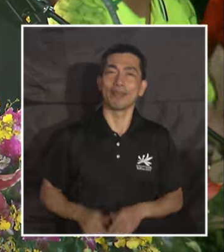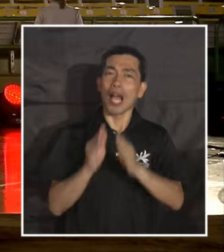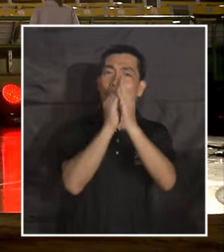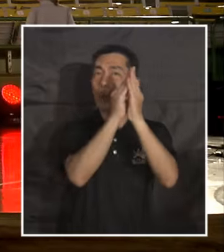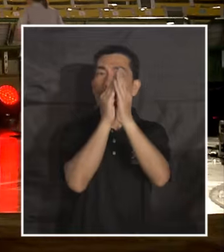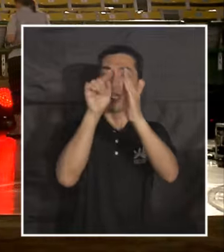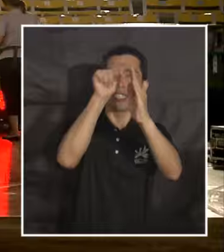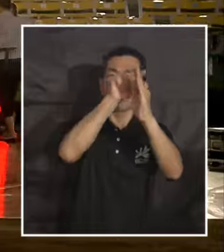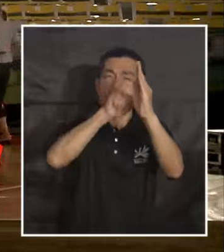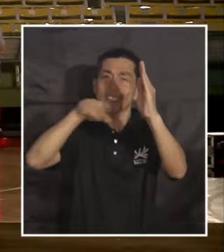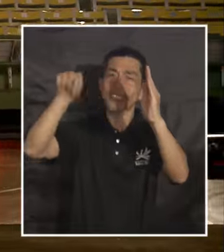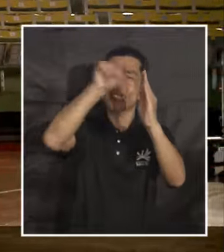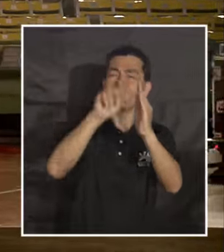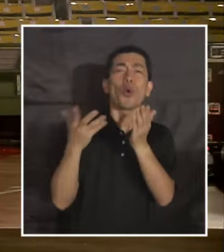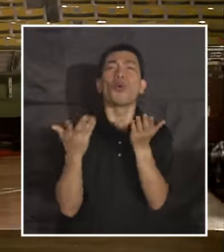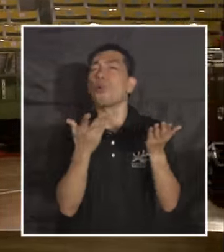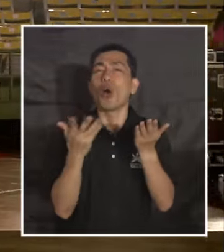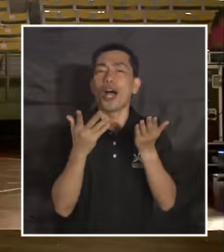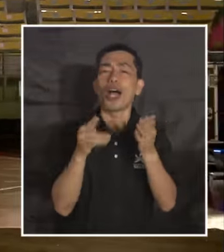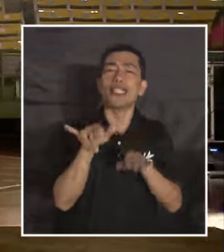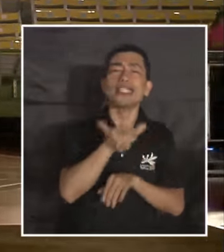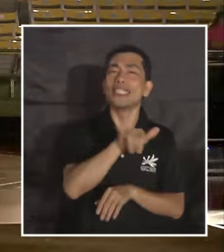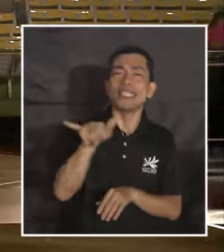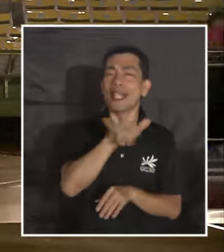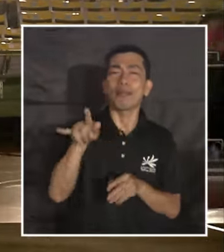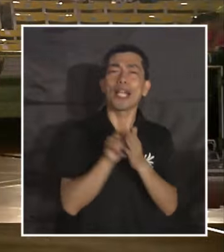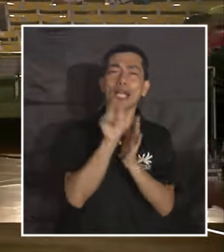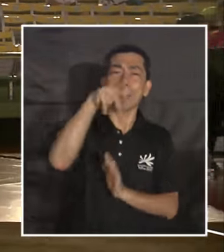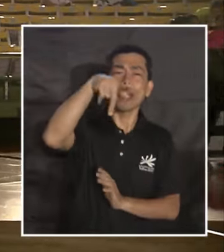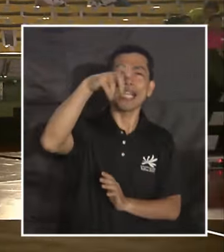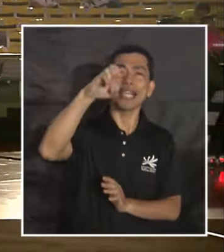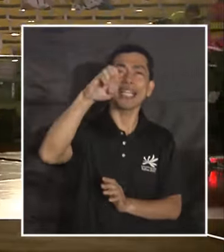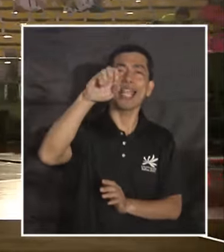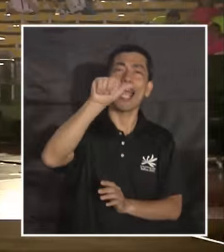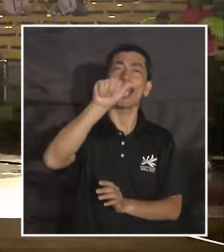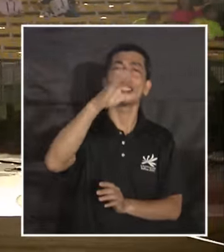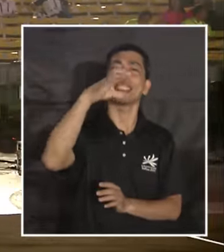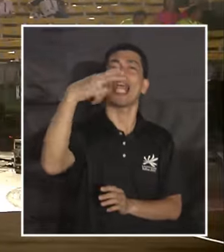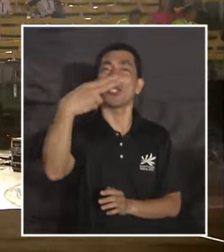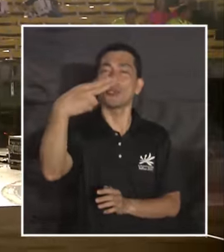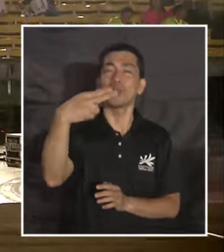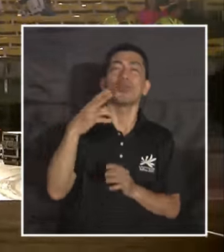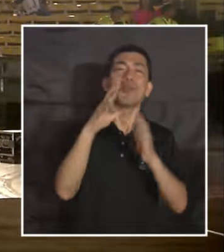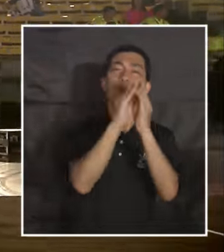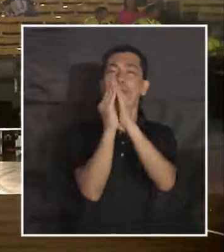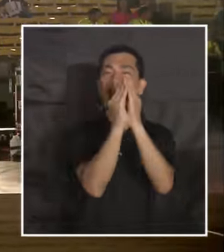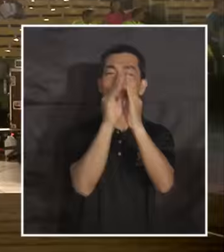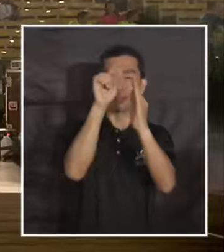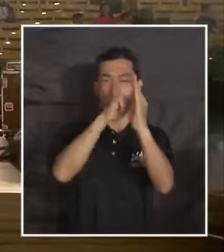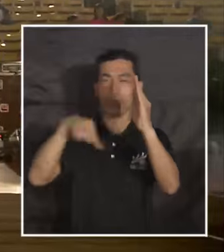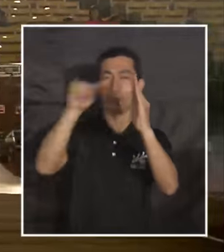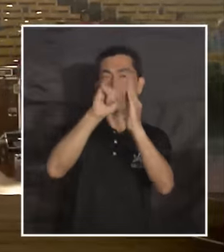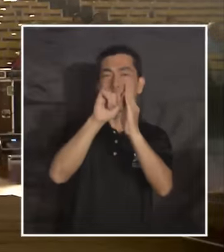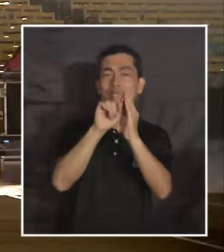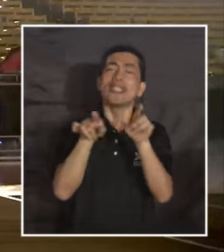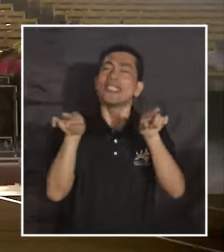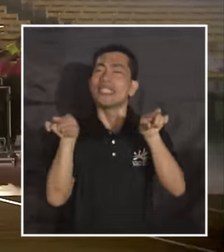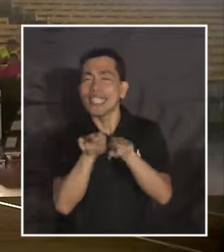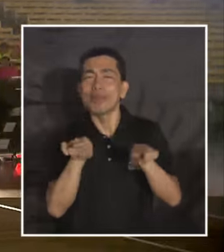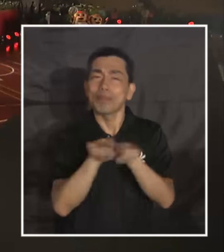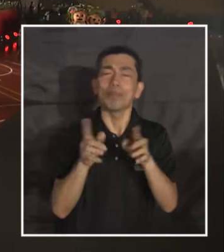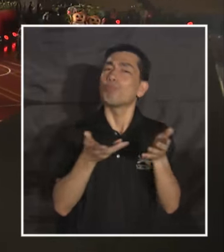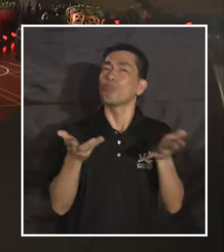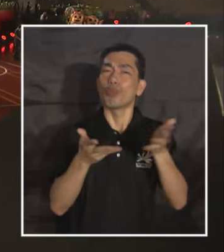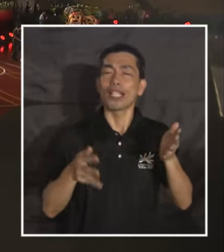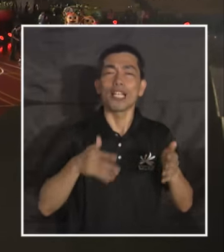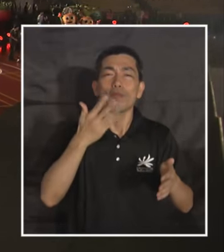合桃园行政区与桃字合并，幻化成一朵含苞待放的花朵，这也